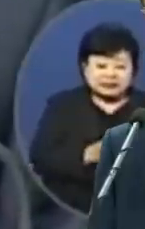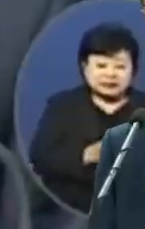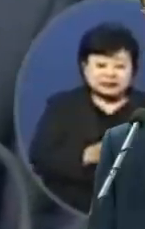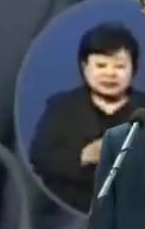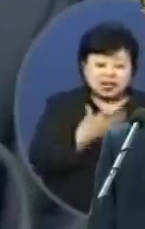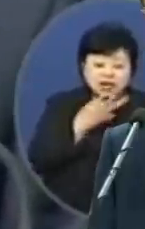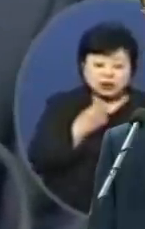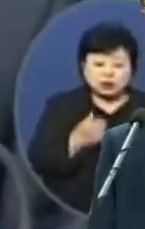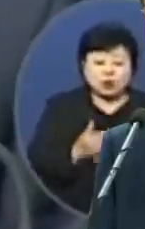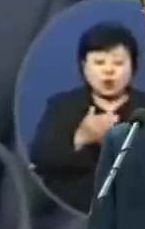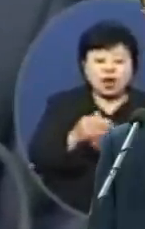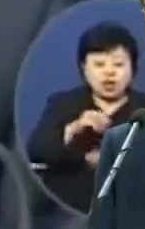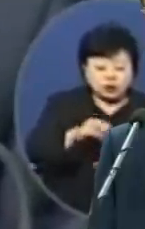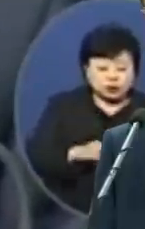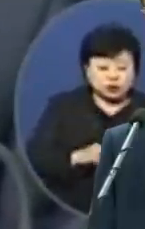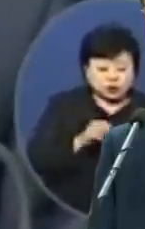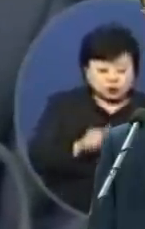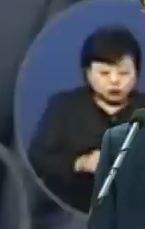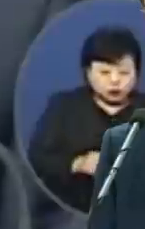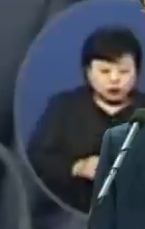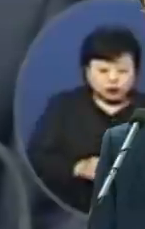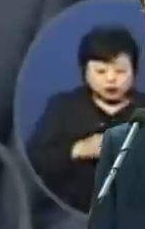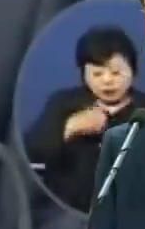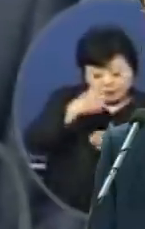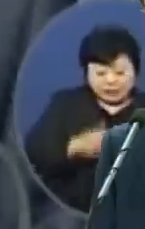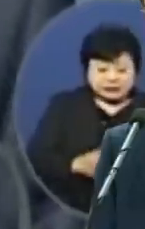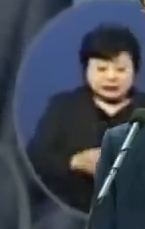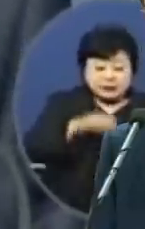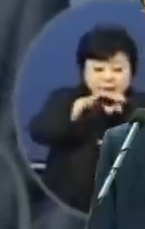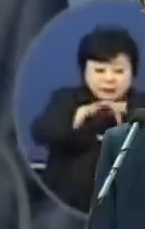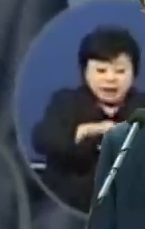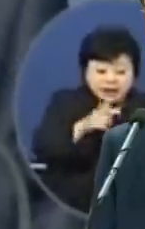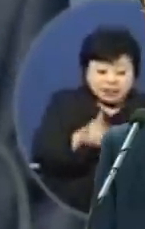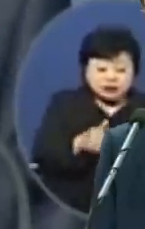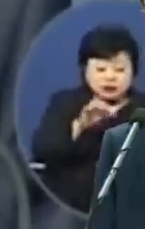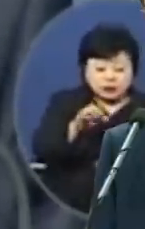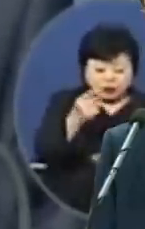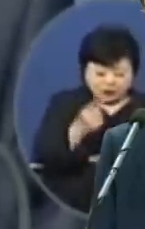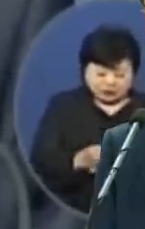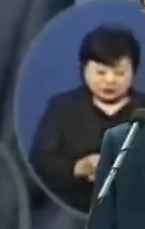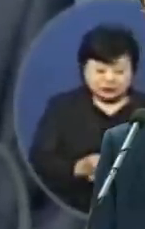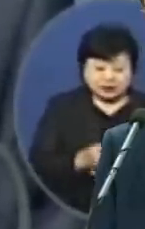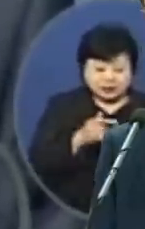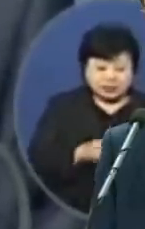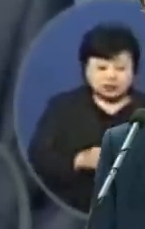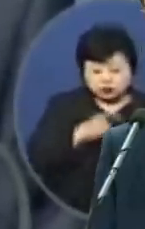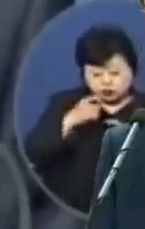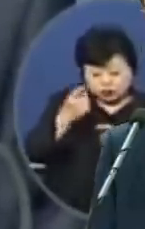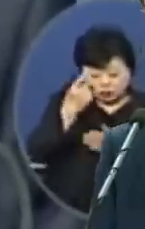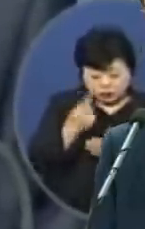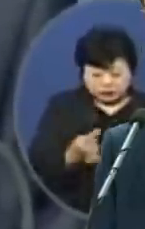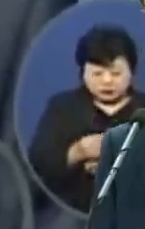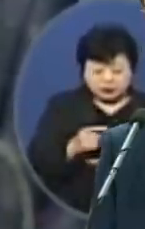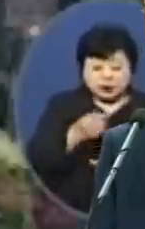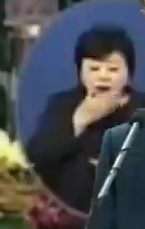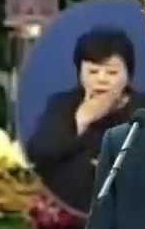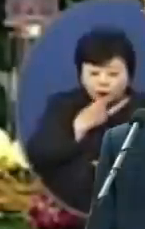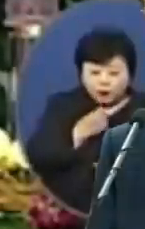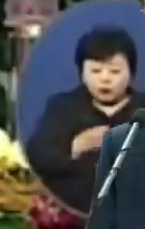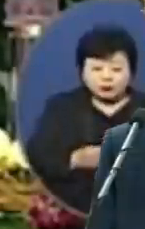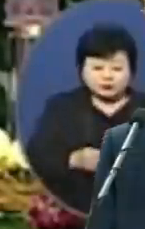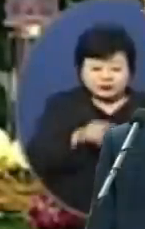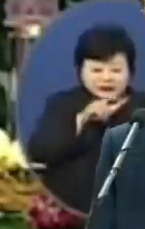후손들을 타락시킨 마귀, 예수님께 와서 예수님을 타락시키려고 한 것입니다. 마태복음 4장 1절로 10절에